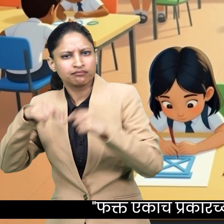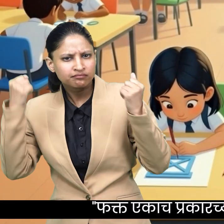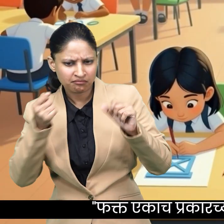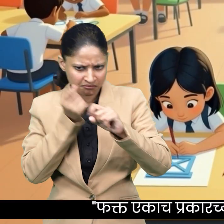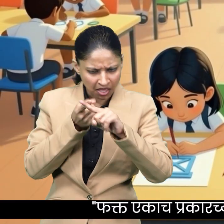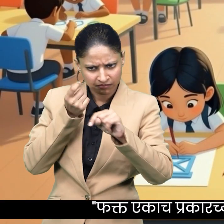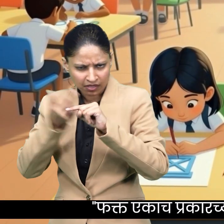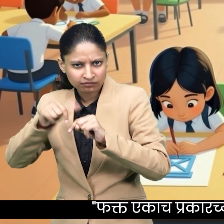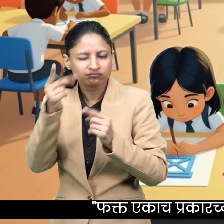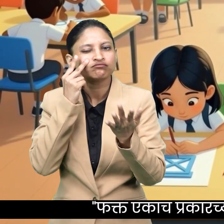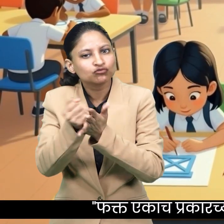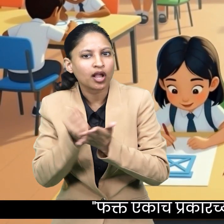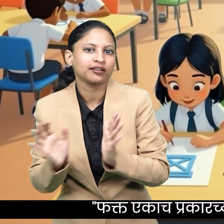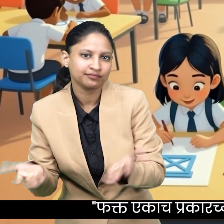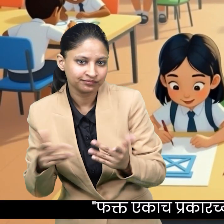करा.